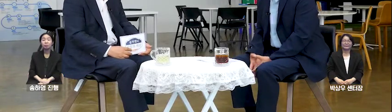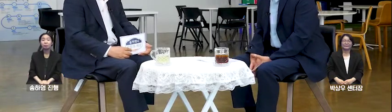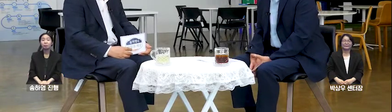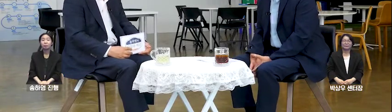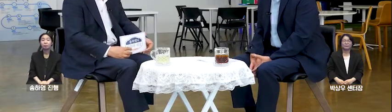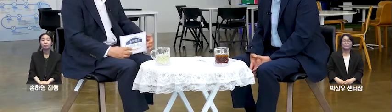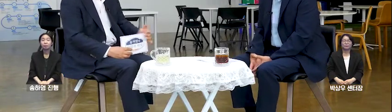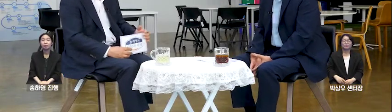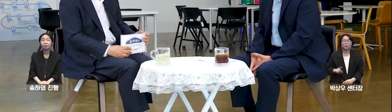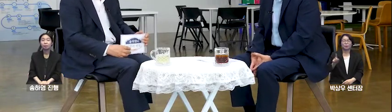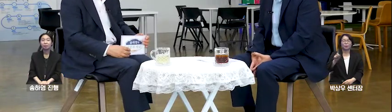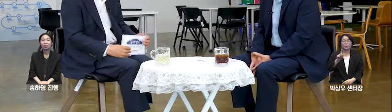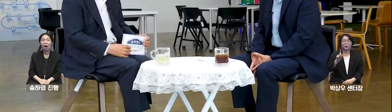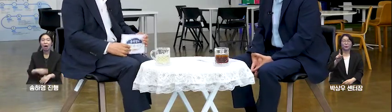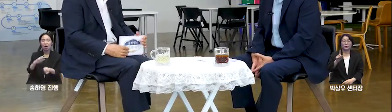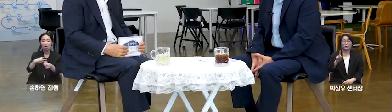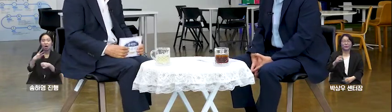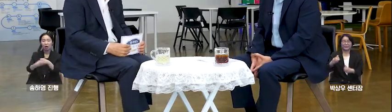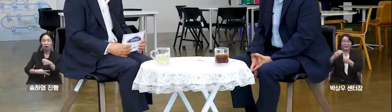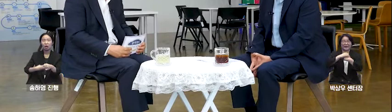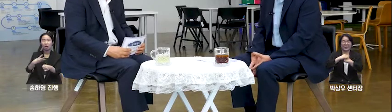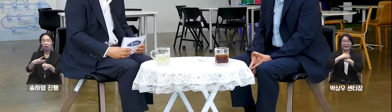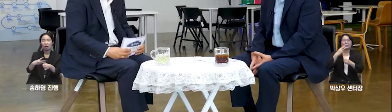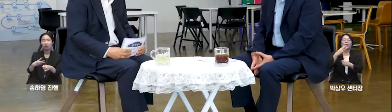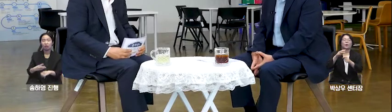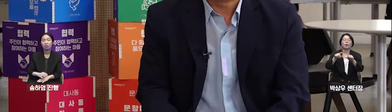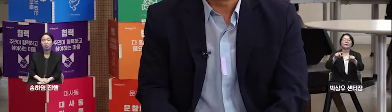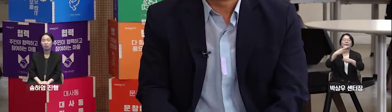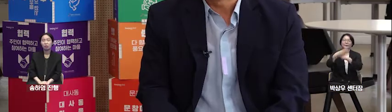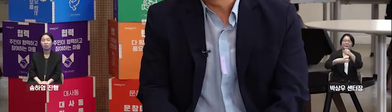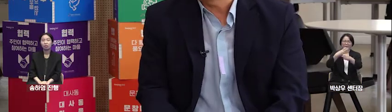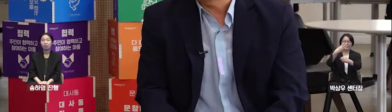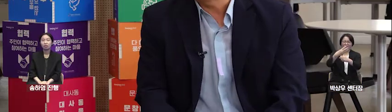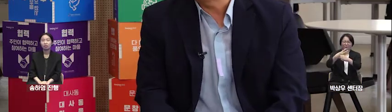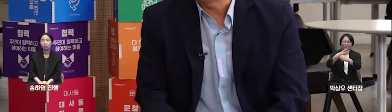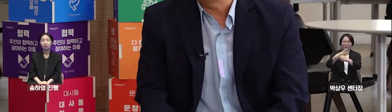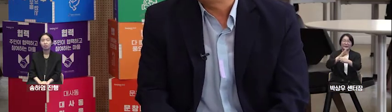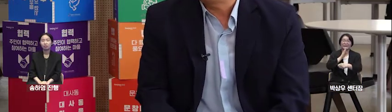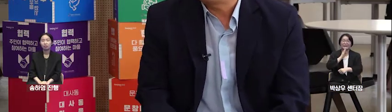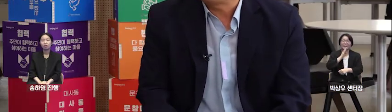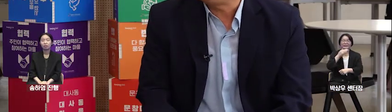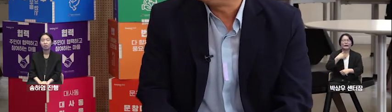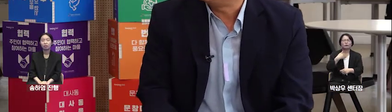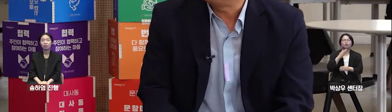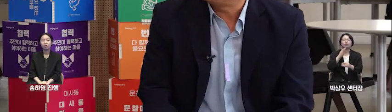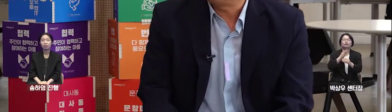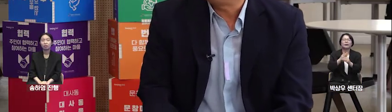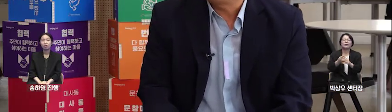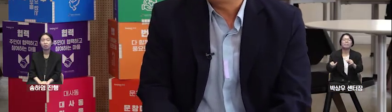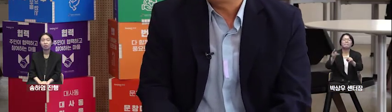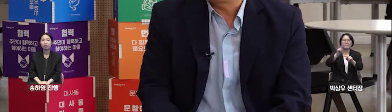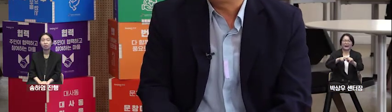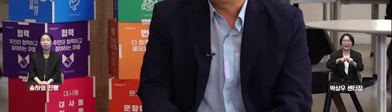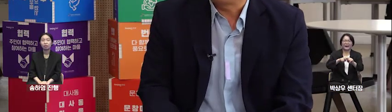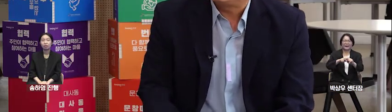민간이탁이라고 하는 것이 이제 3년 이탁인데요. 저는 이제 도중에 들어왔기 때문에요. 한 1년 지금